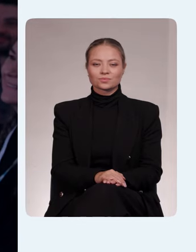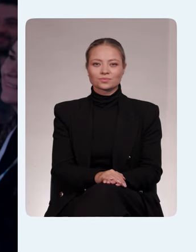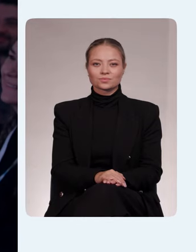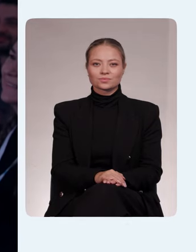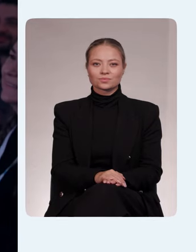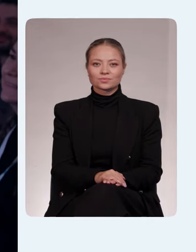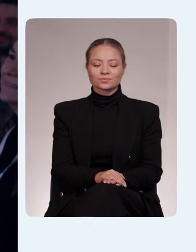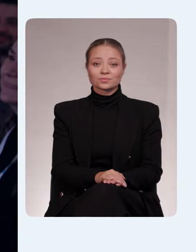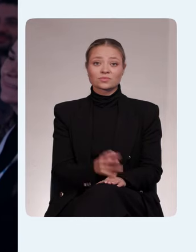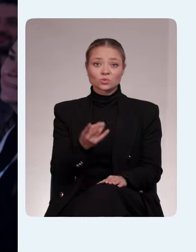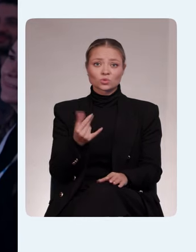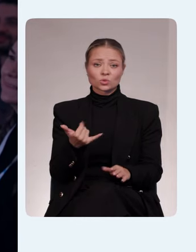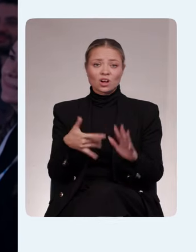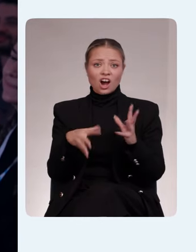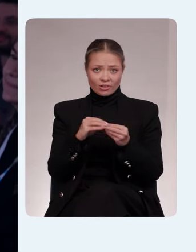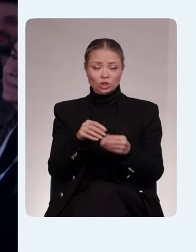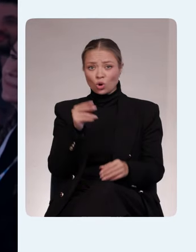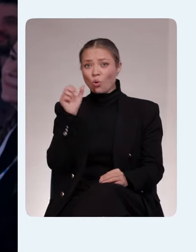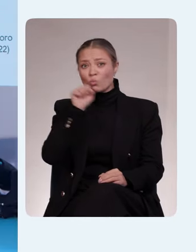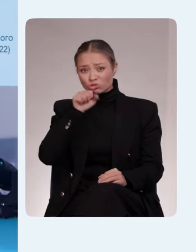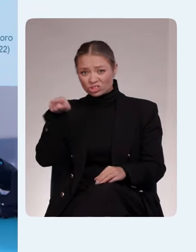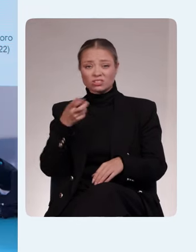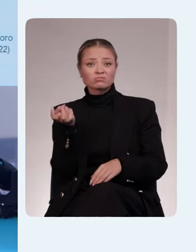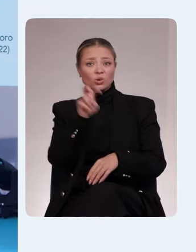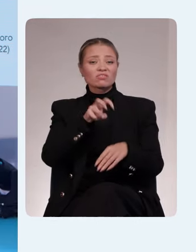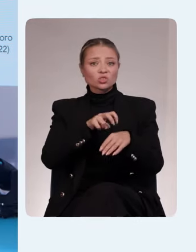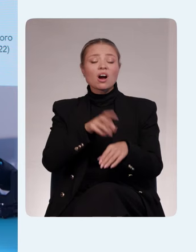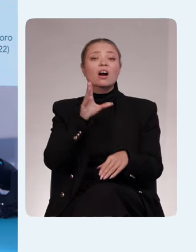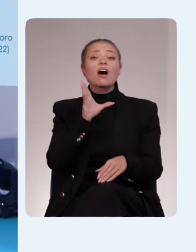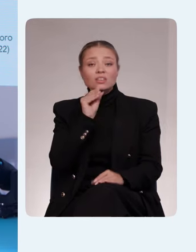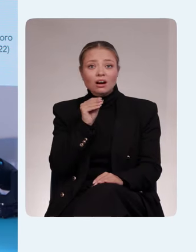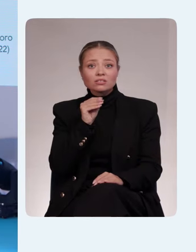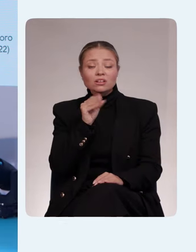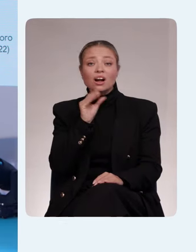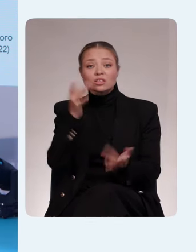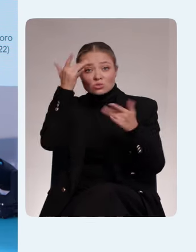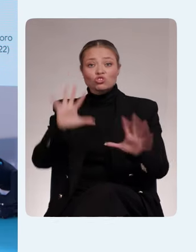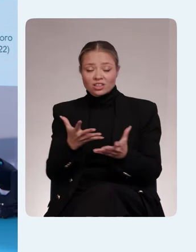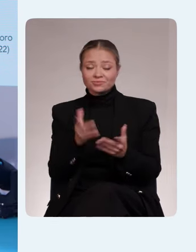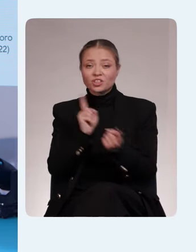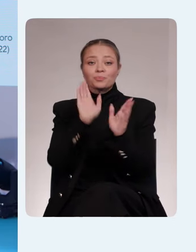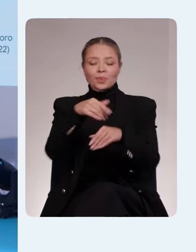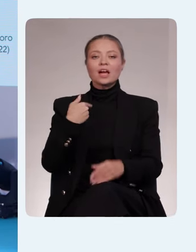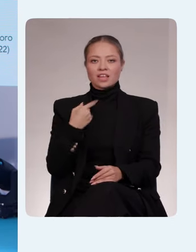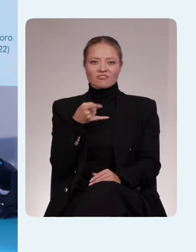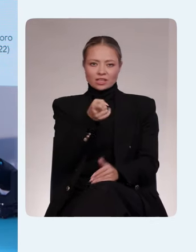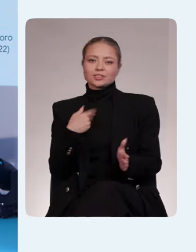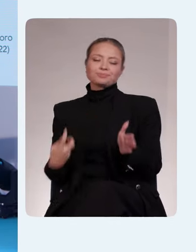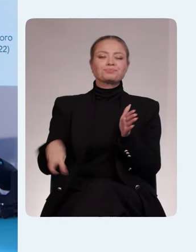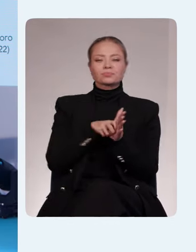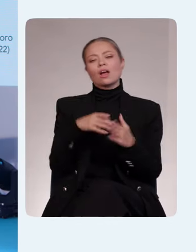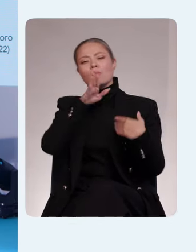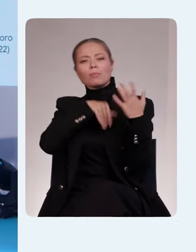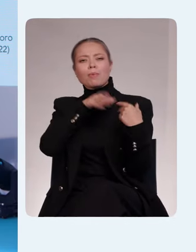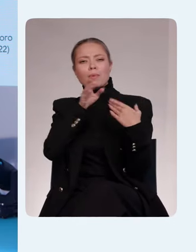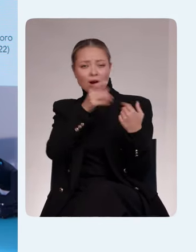Ну, мужик, знаете, когда к врачу обращается? Когда случайно где-то его встретит. Я просто в такси ехал. Мы с таксистом разговорились, я ему рассказал,